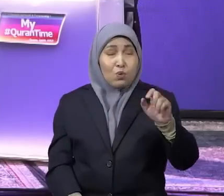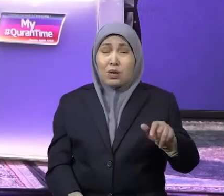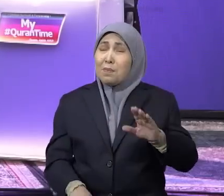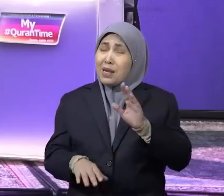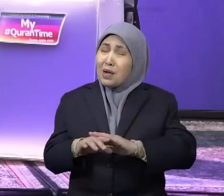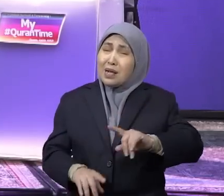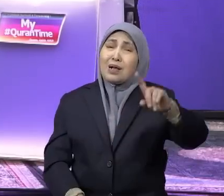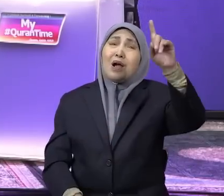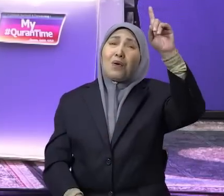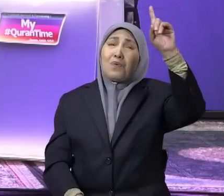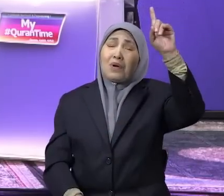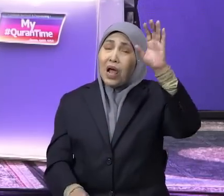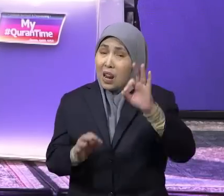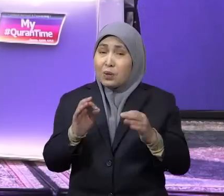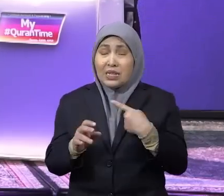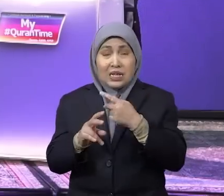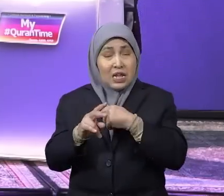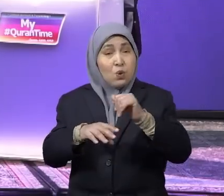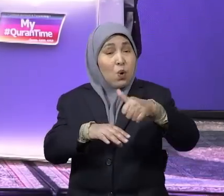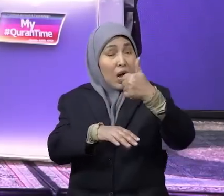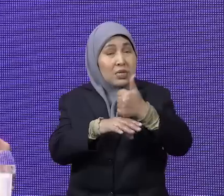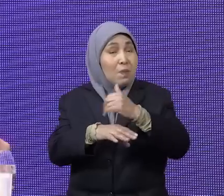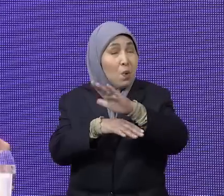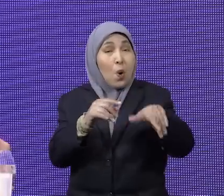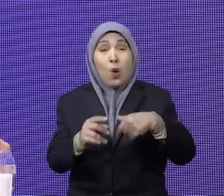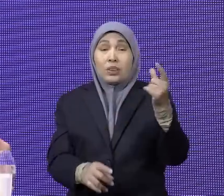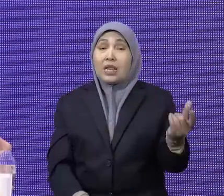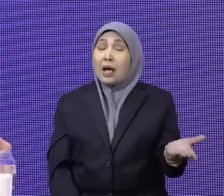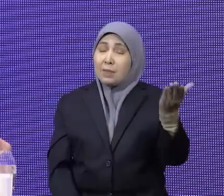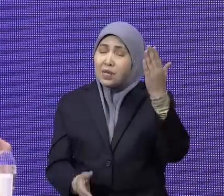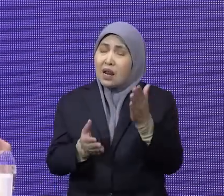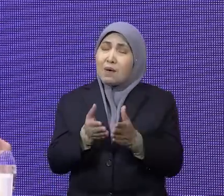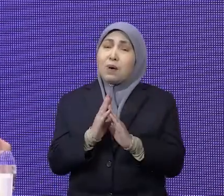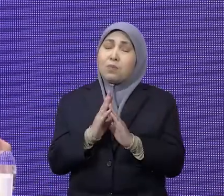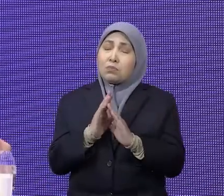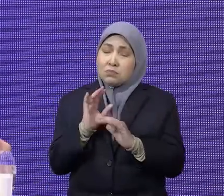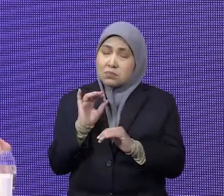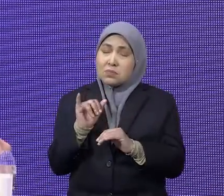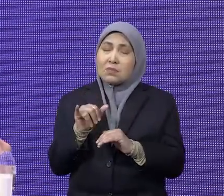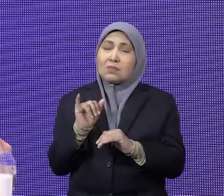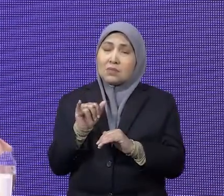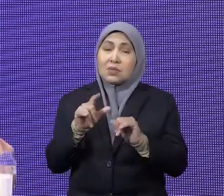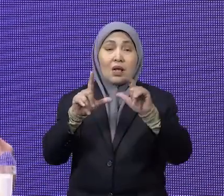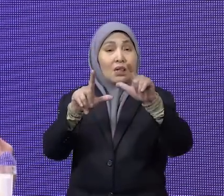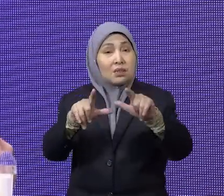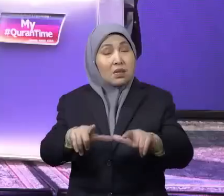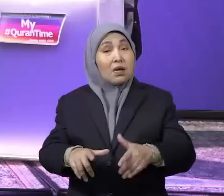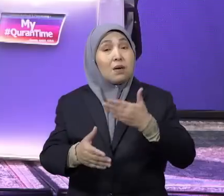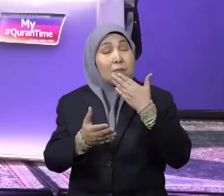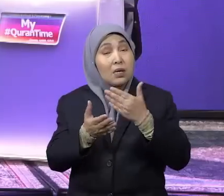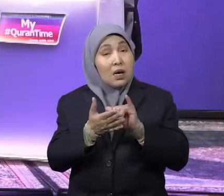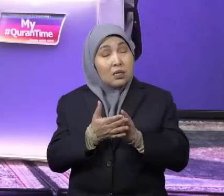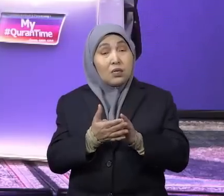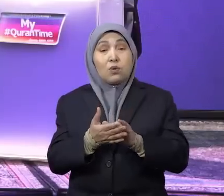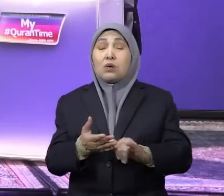engkau. Dan kalau kita tengok adab para nabi dalam memohon ini, memang kadang-kadang dia letakkan yang kebaikan itu